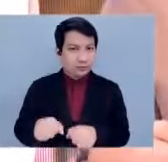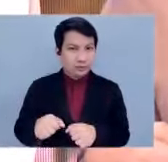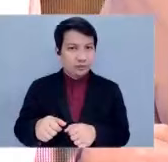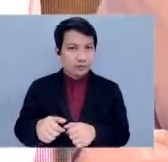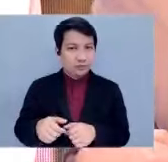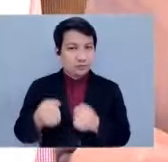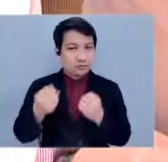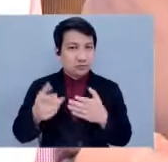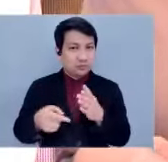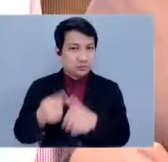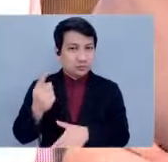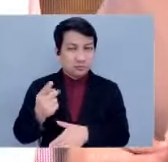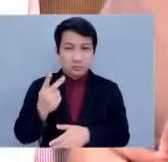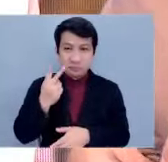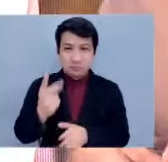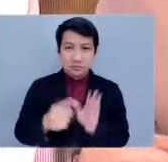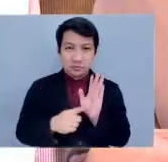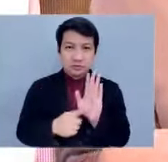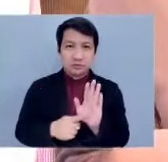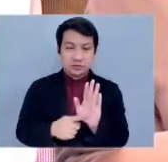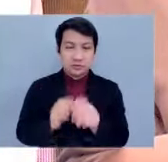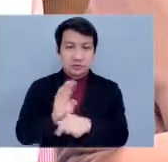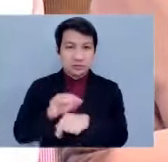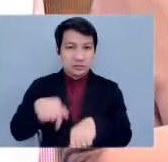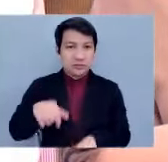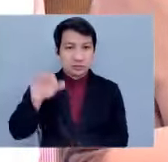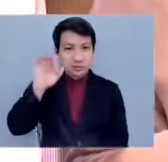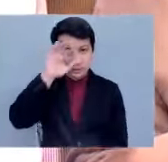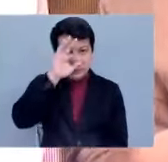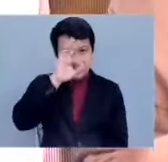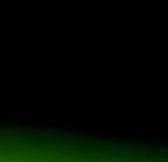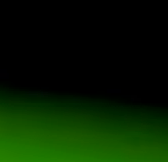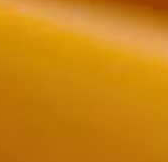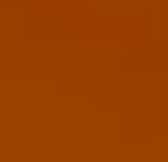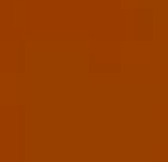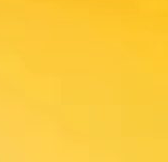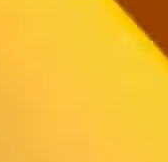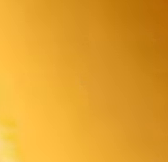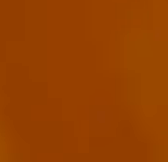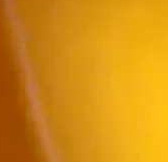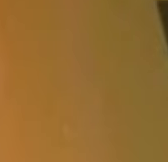beses. Yan ang bibida nating negosyo dito sa Kitang Kita.